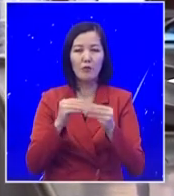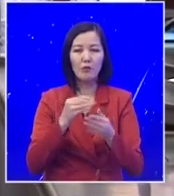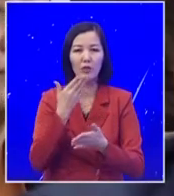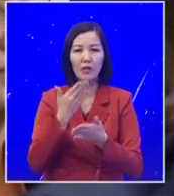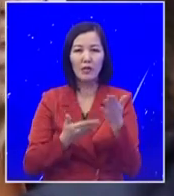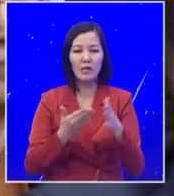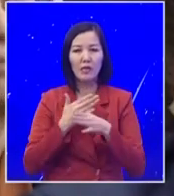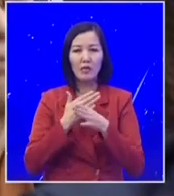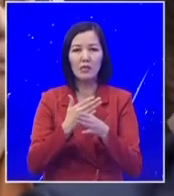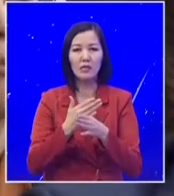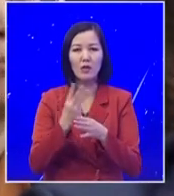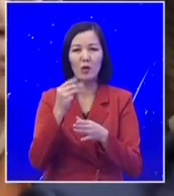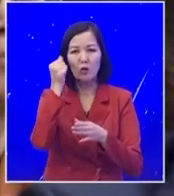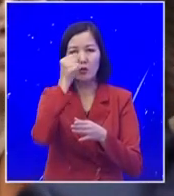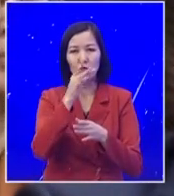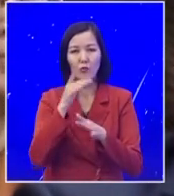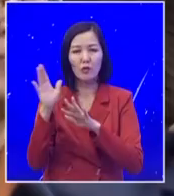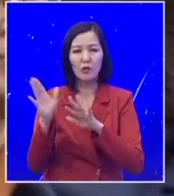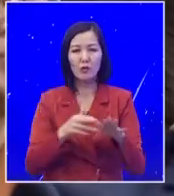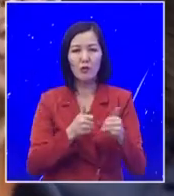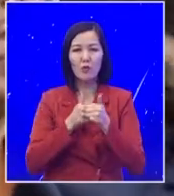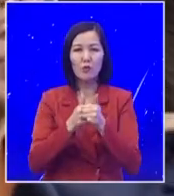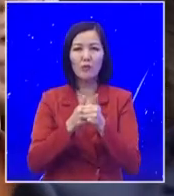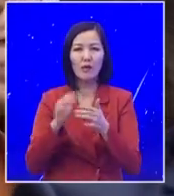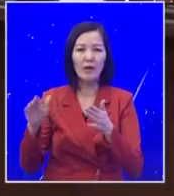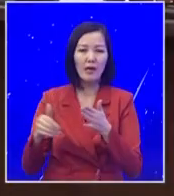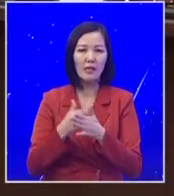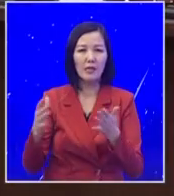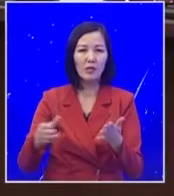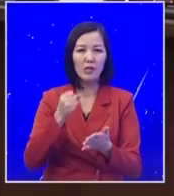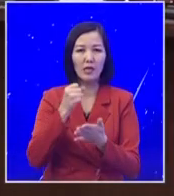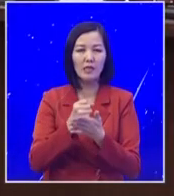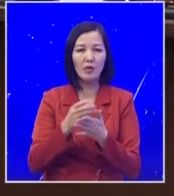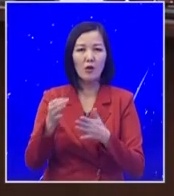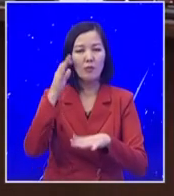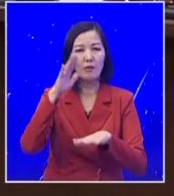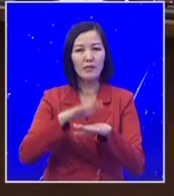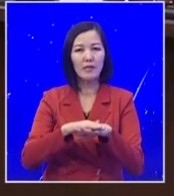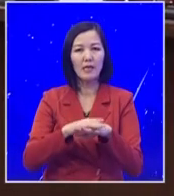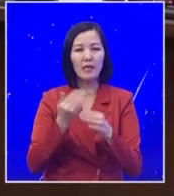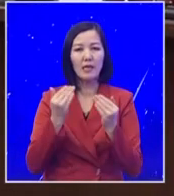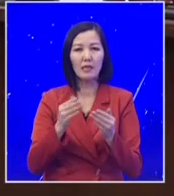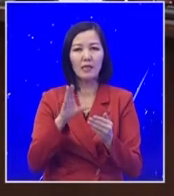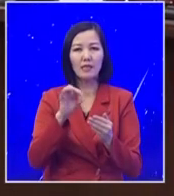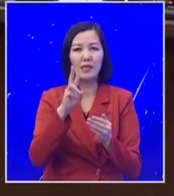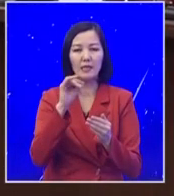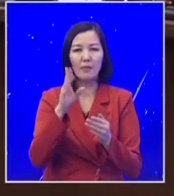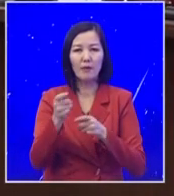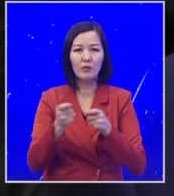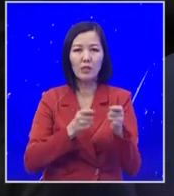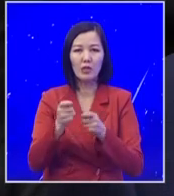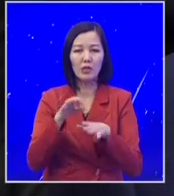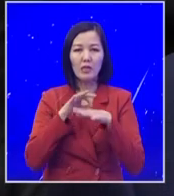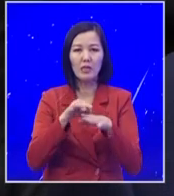кеңесшісі. Араға 3 жыл салып өзінің орынбасарлық креслосына қайта жайғасты. Ал облыс әкімі аппаратында енді Төлеген Сәрсенбаев